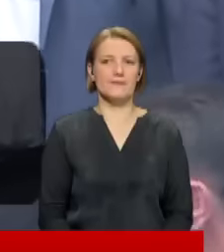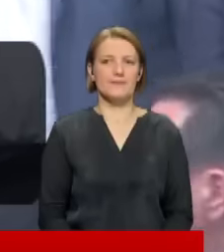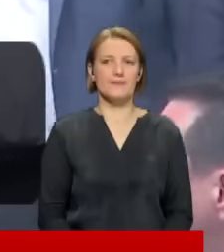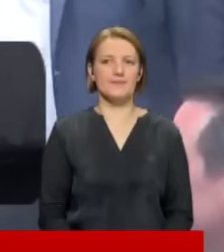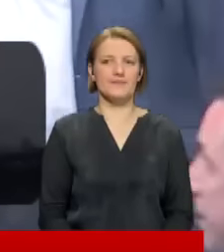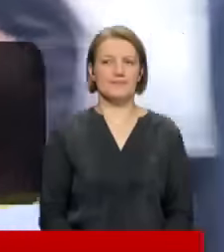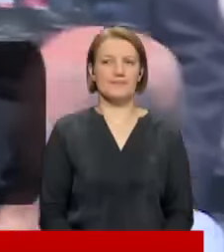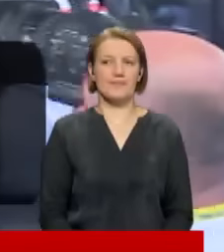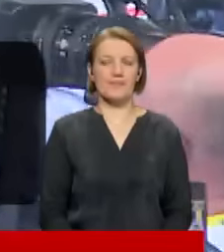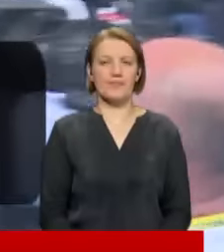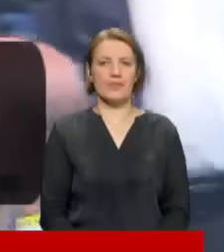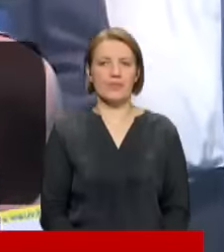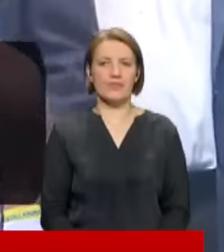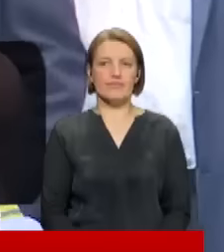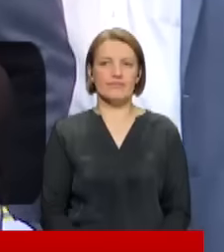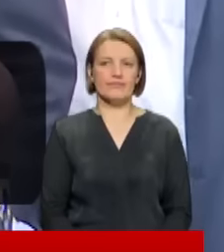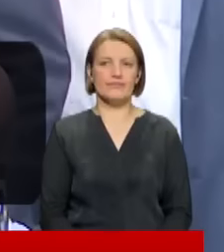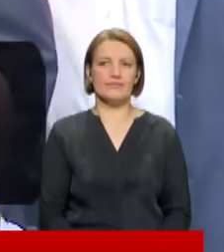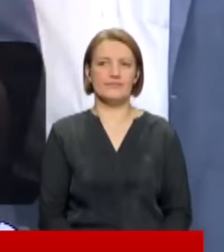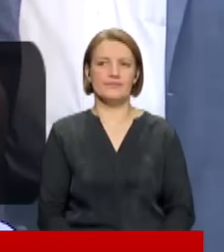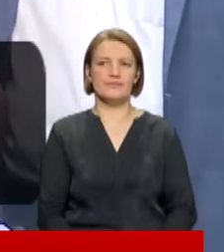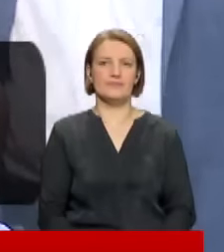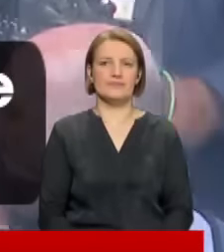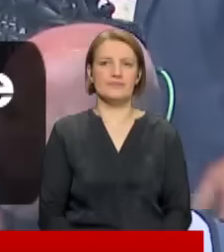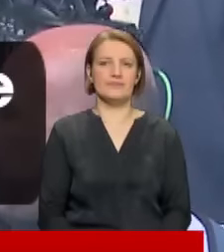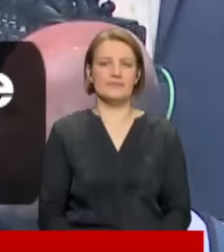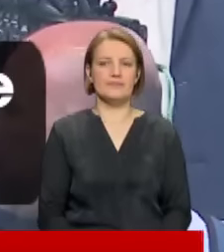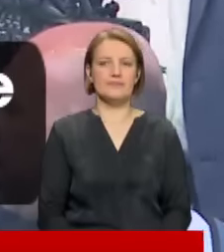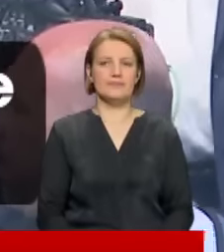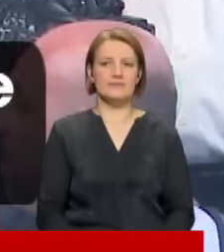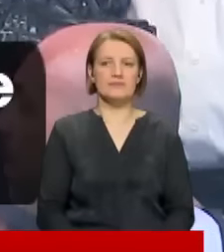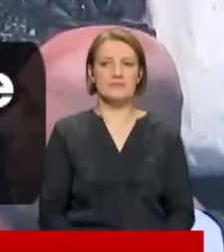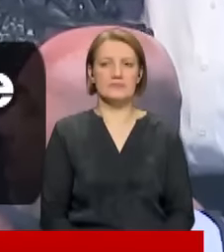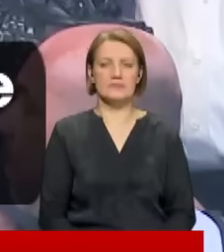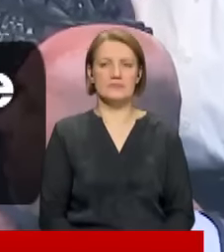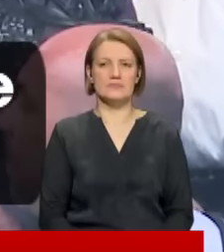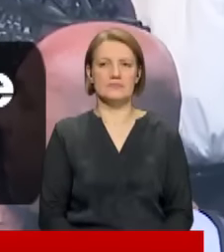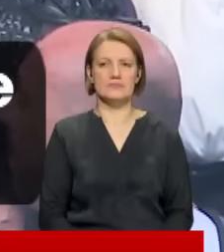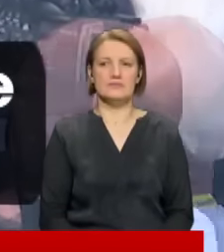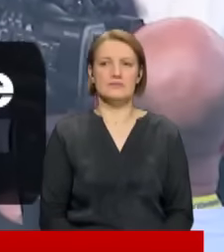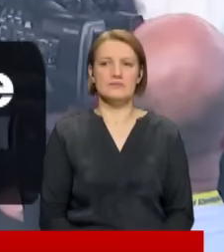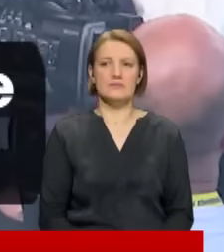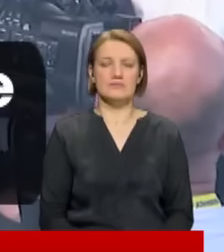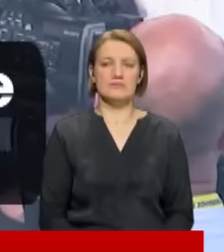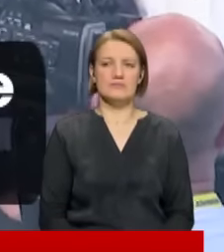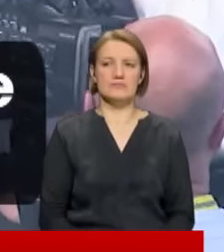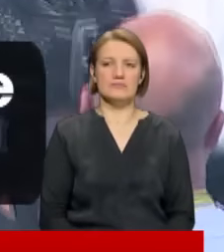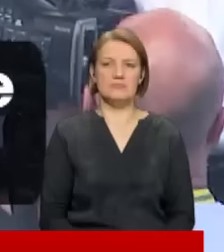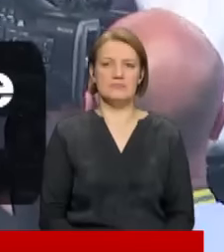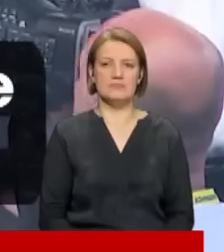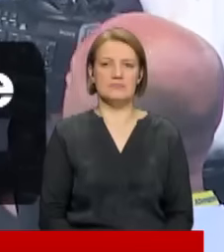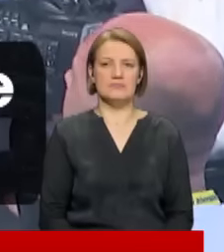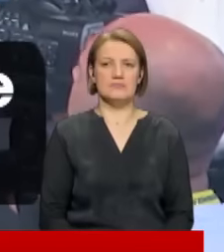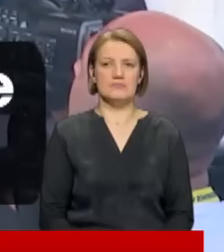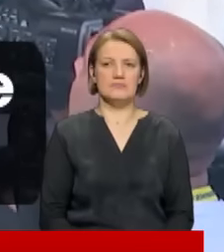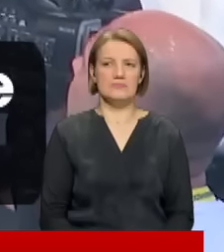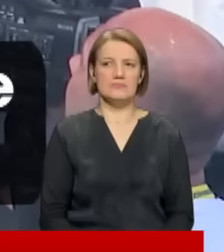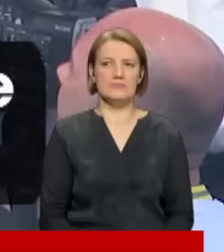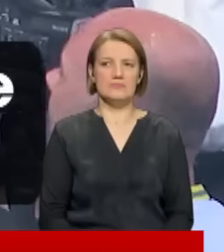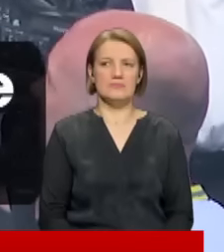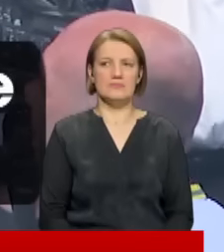Bugün Fenerbahçe'ye yakışan bir forma yaptı. İnşallah Sayın Ali Koç ve arkadaşları bu sene